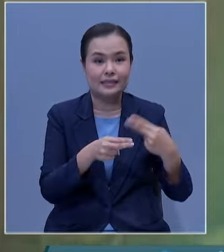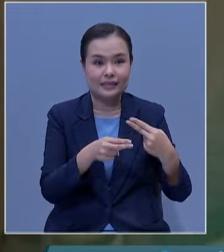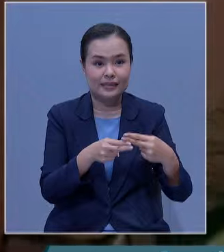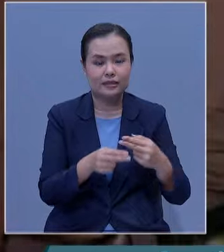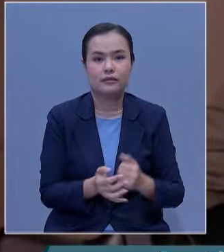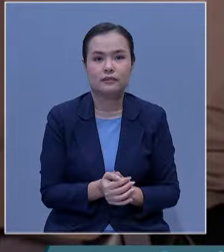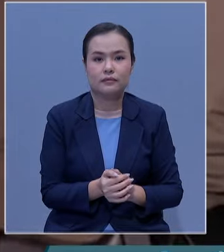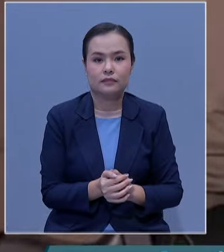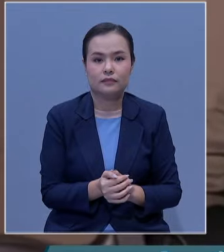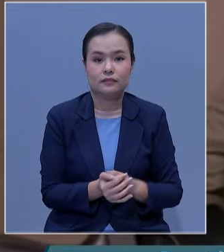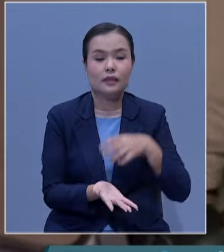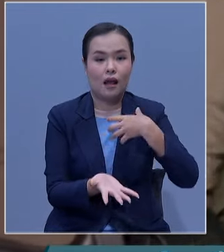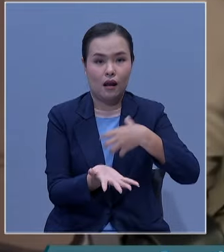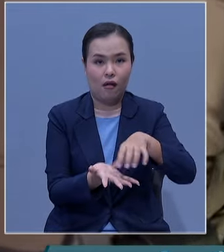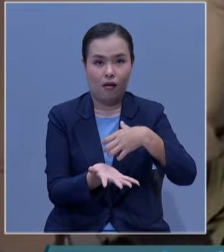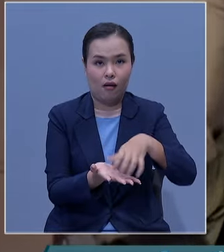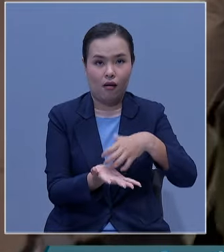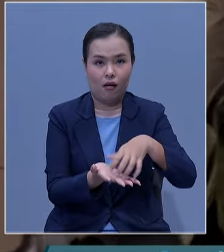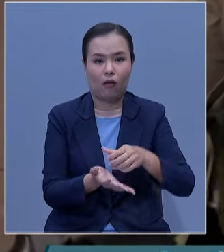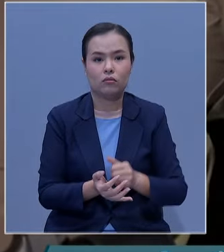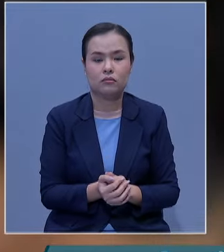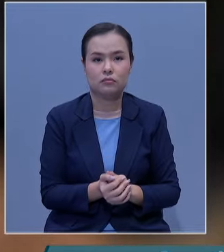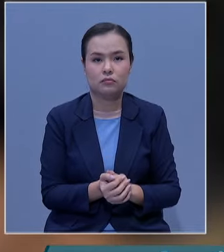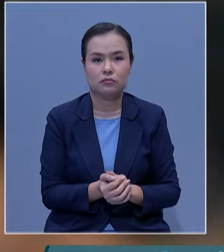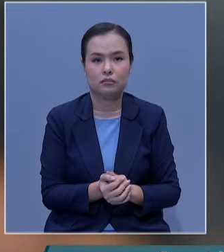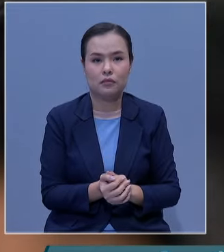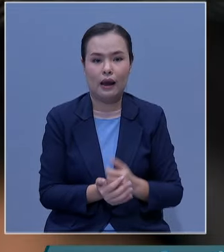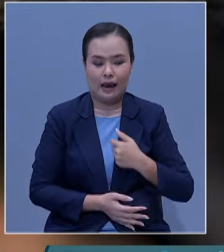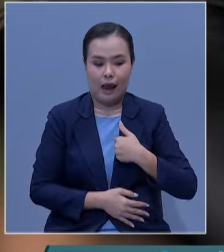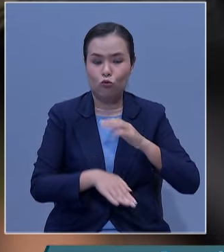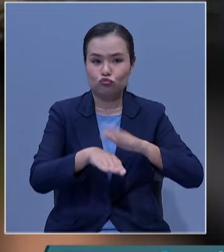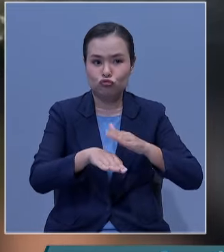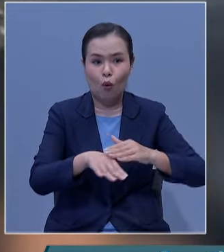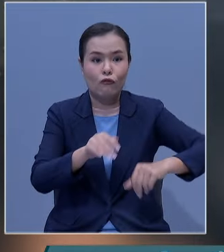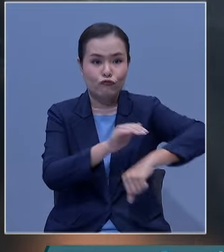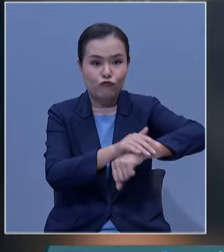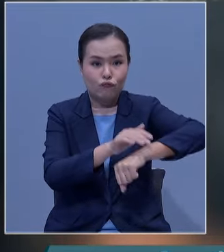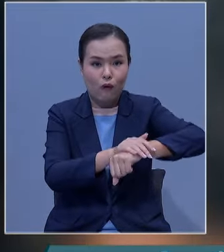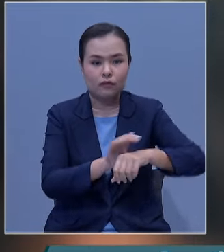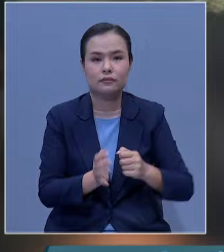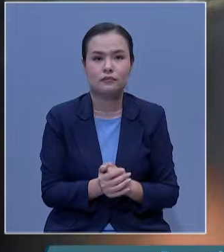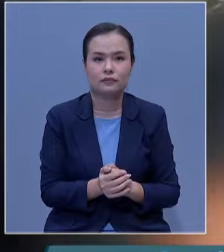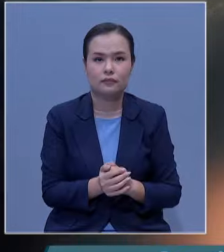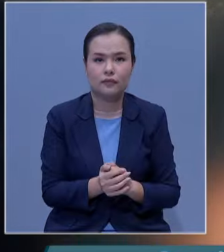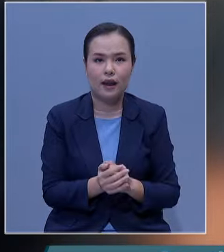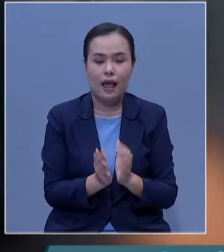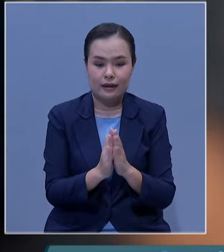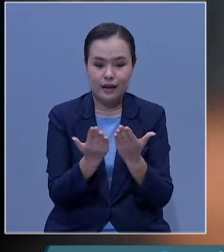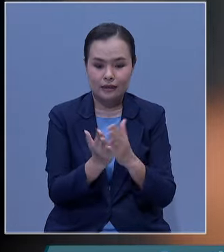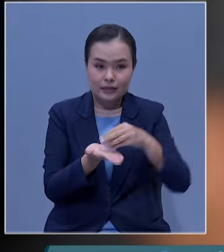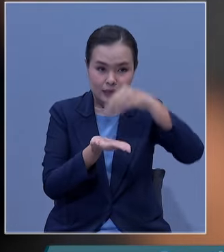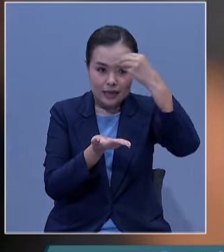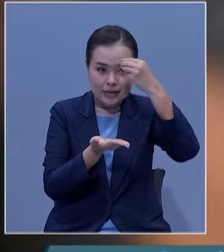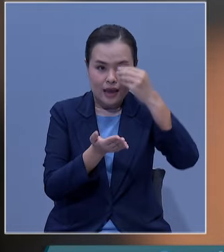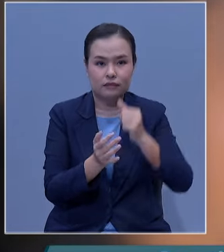ไปเนี่ยน้องตินเล่าให้ฟังแบบนี้ครับว่าก่อนเกิดเหตุพวกเขาชวนกันไปเล่นฟุตบอลหลังจากนั้นครับได้ไปติวหนังสือกันในห้างแ